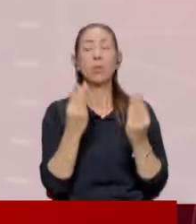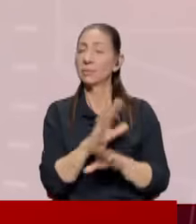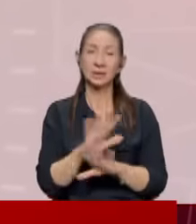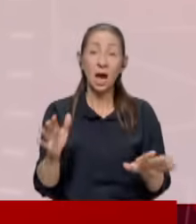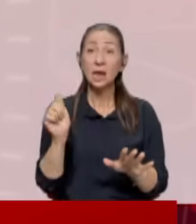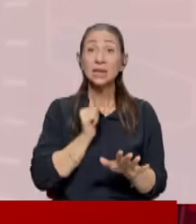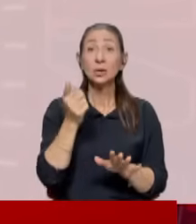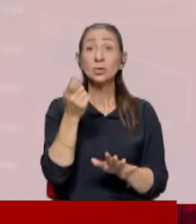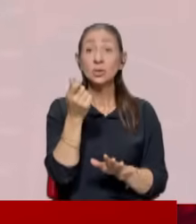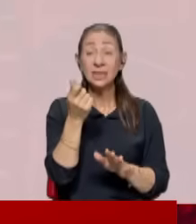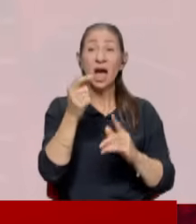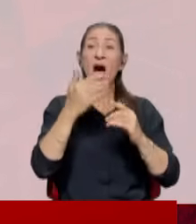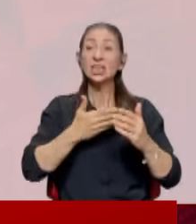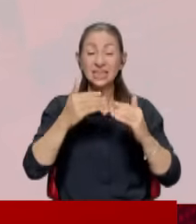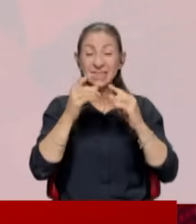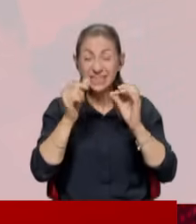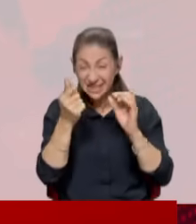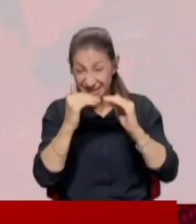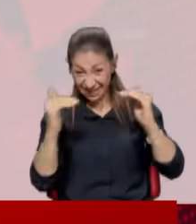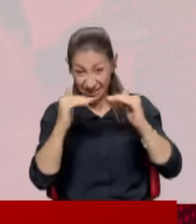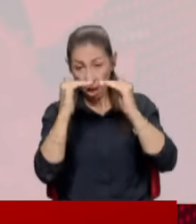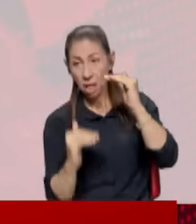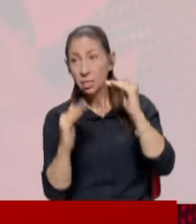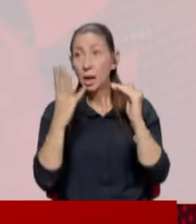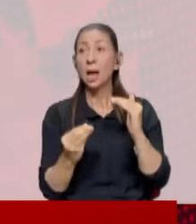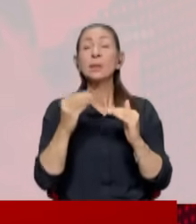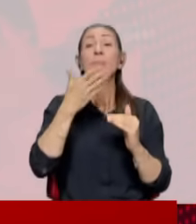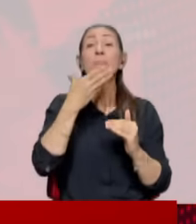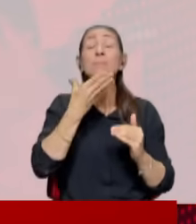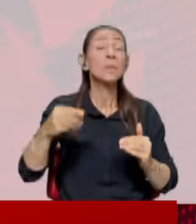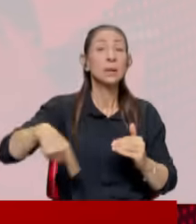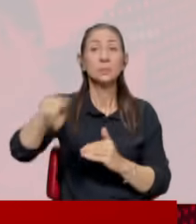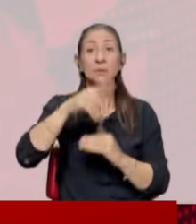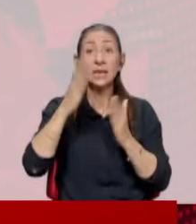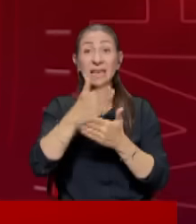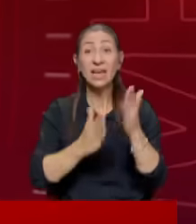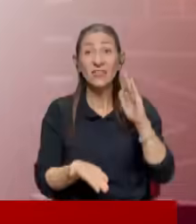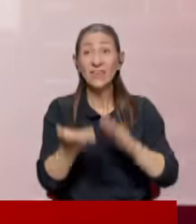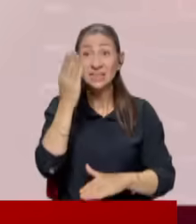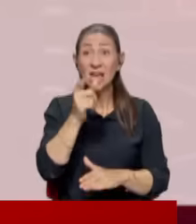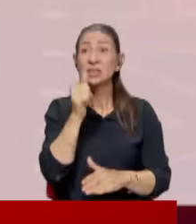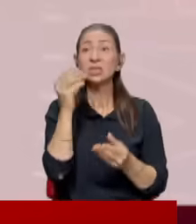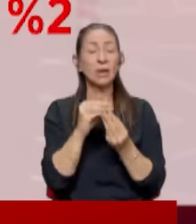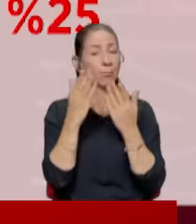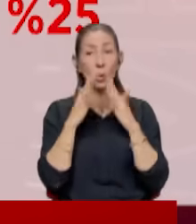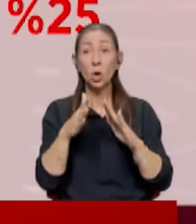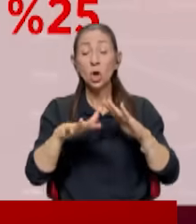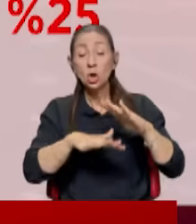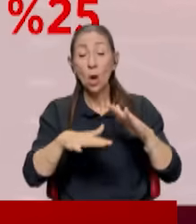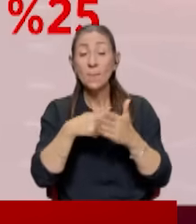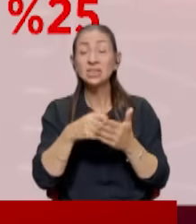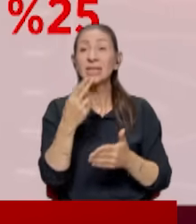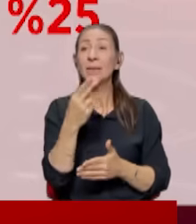olmadı. Asgari ücretinde açlık sınırının da altında kaldı milyonlarca emekli. Yarısından fazlasına ise hiç zam yok. Kök